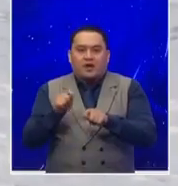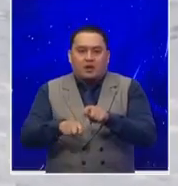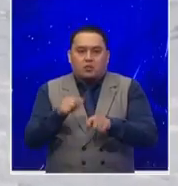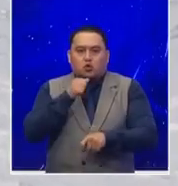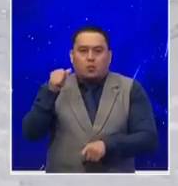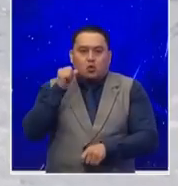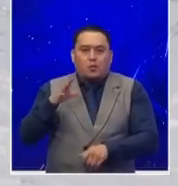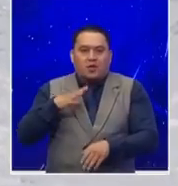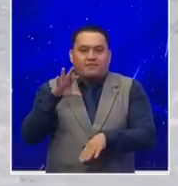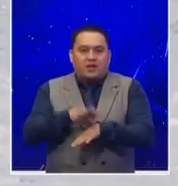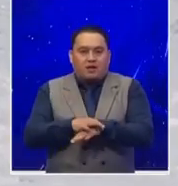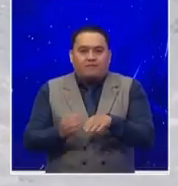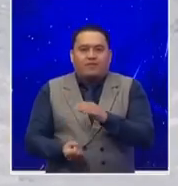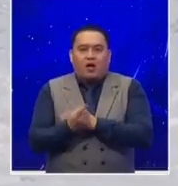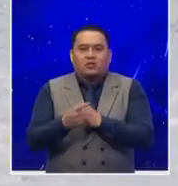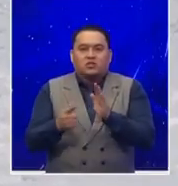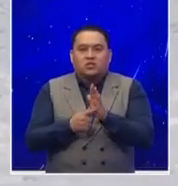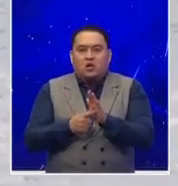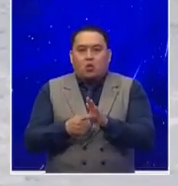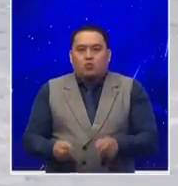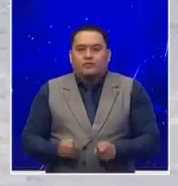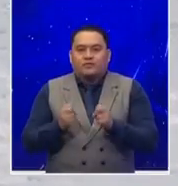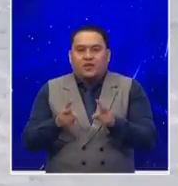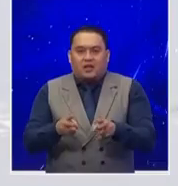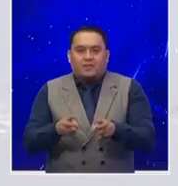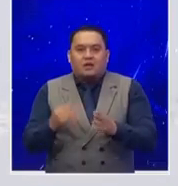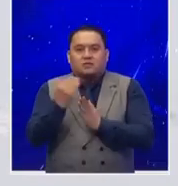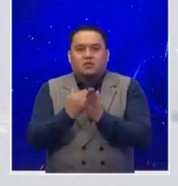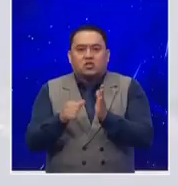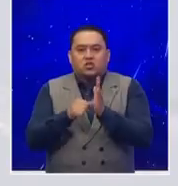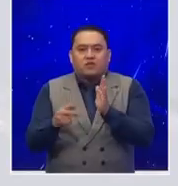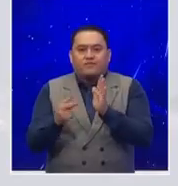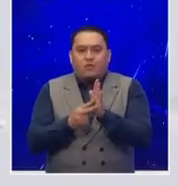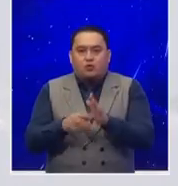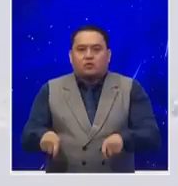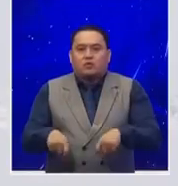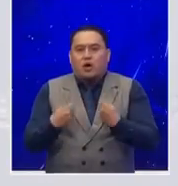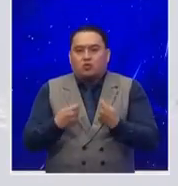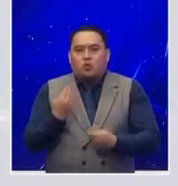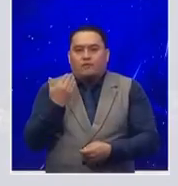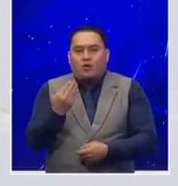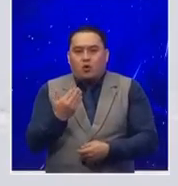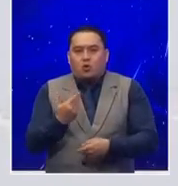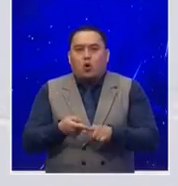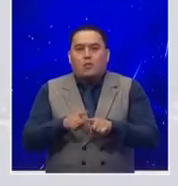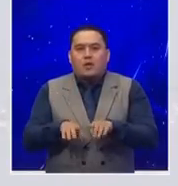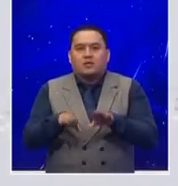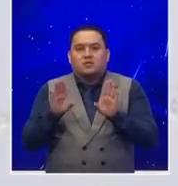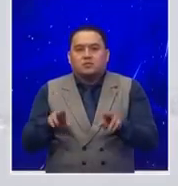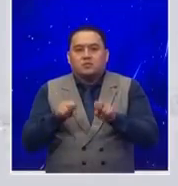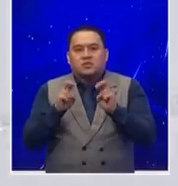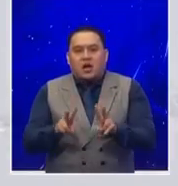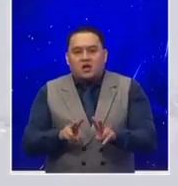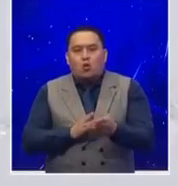в прошлом году было выявлено и возбуждено 7 уголовных дел. Составлено 68 административных протоколов. Кроме того,